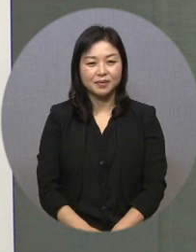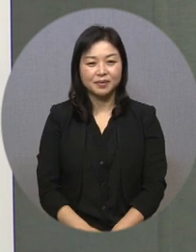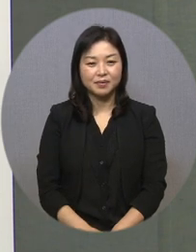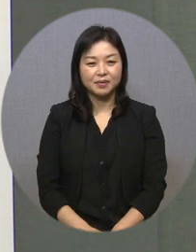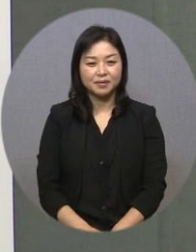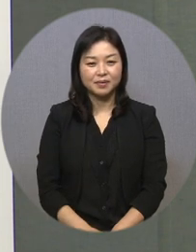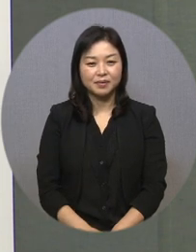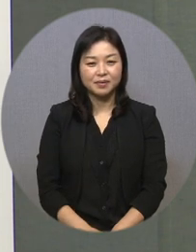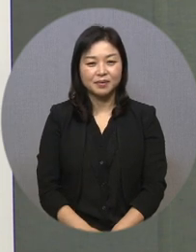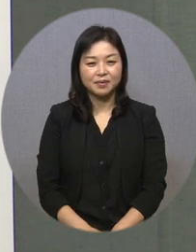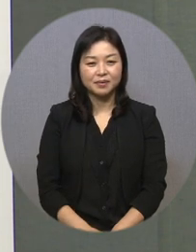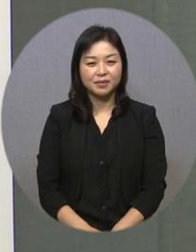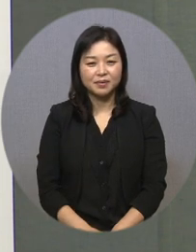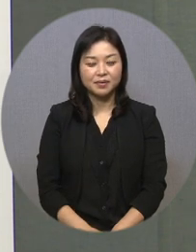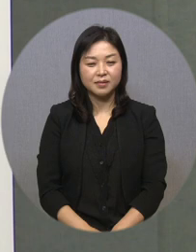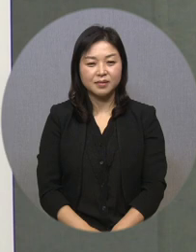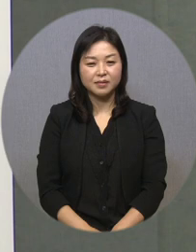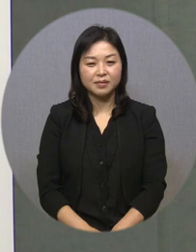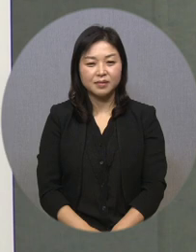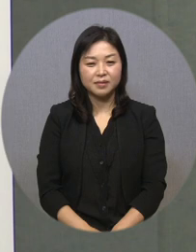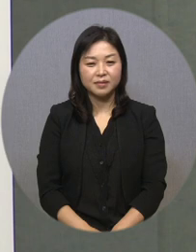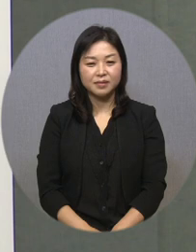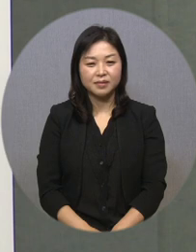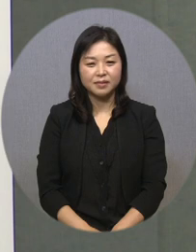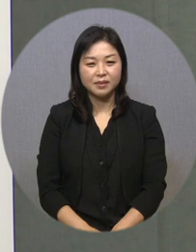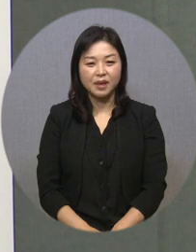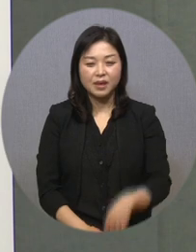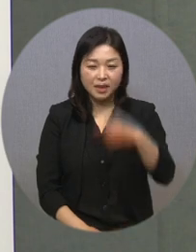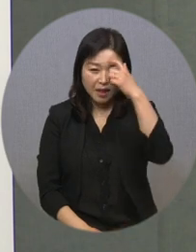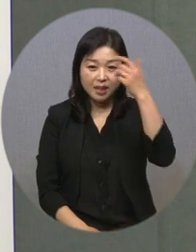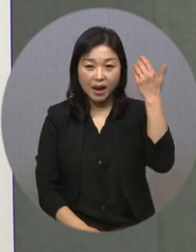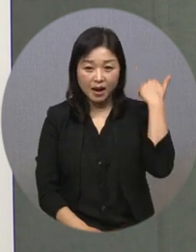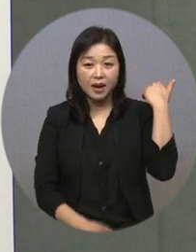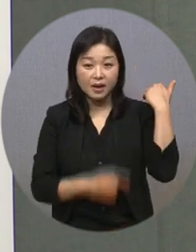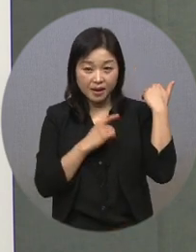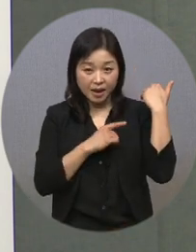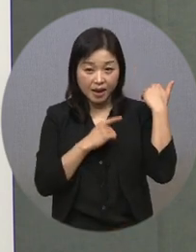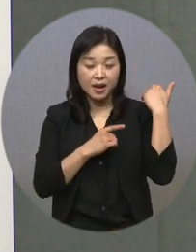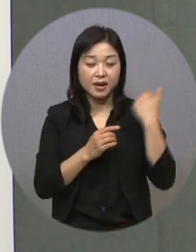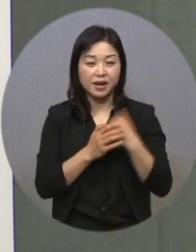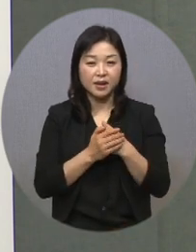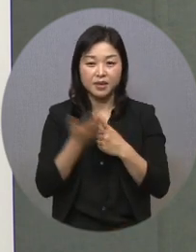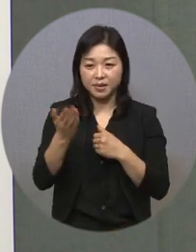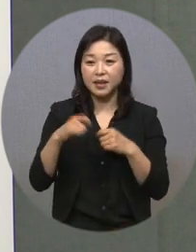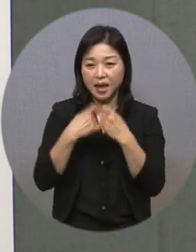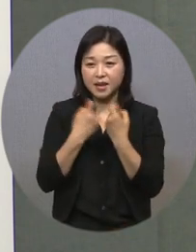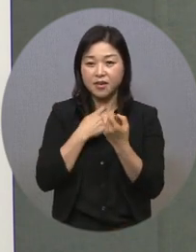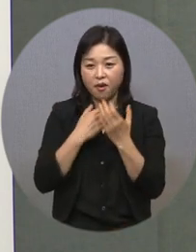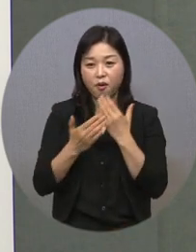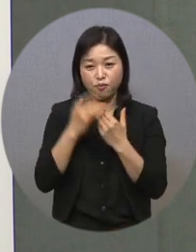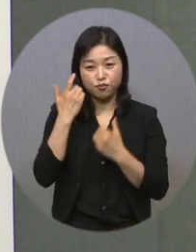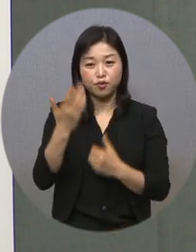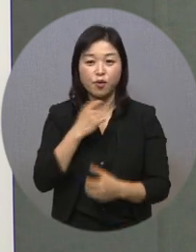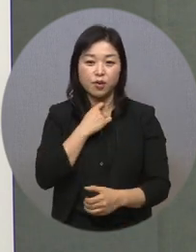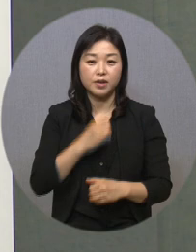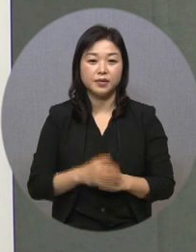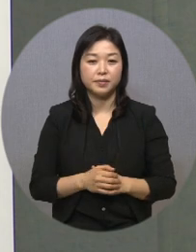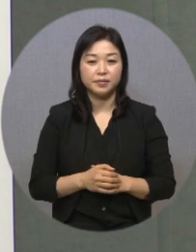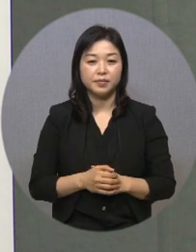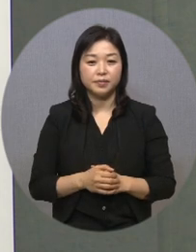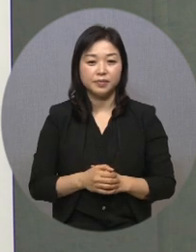그러면은 잠깐 얘기를 바꿔서 옛날로 좀 가보겠습니다. 우리 저